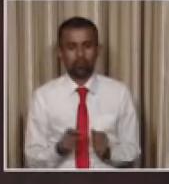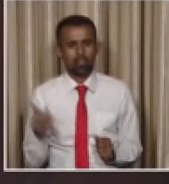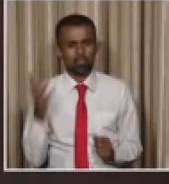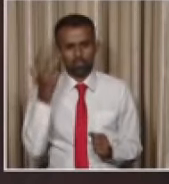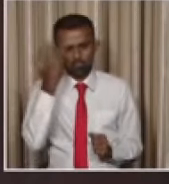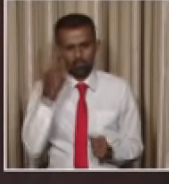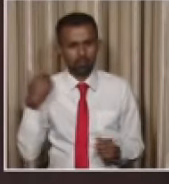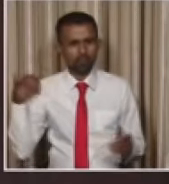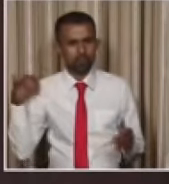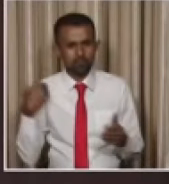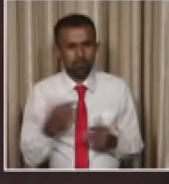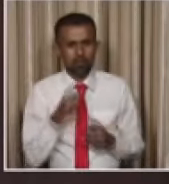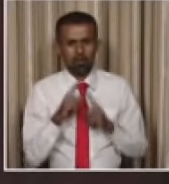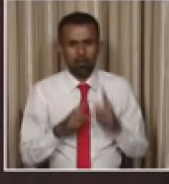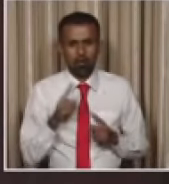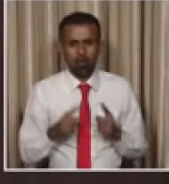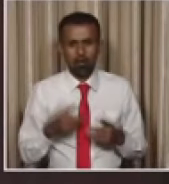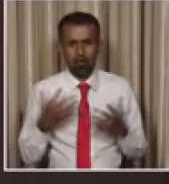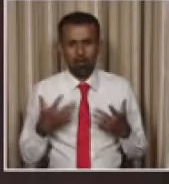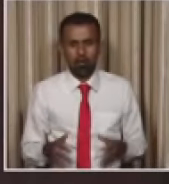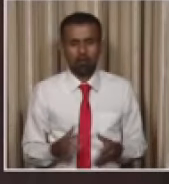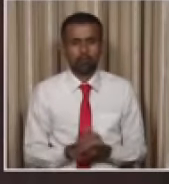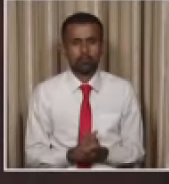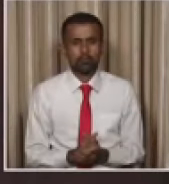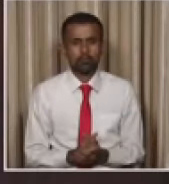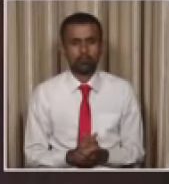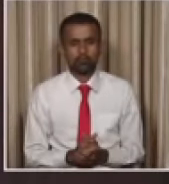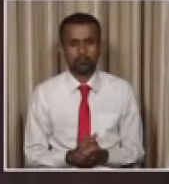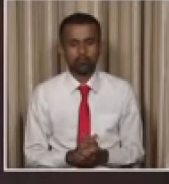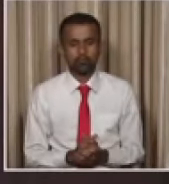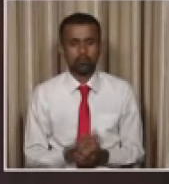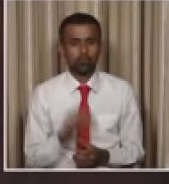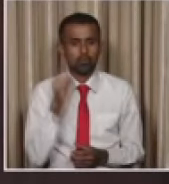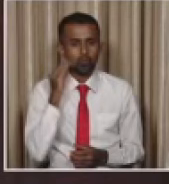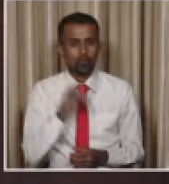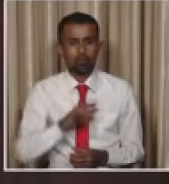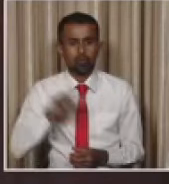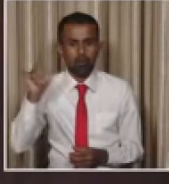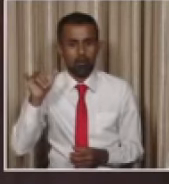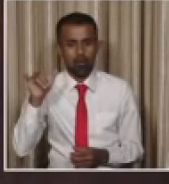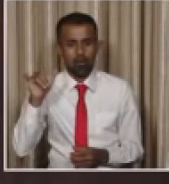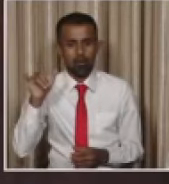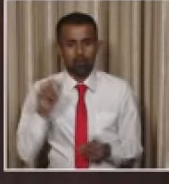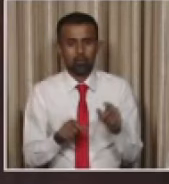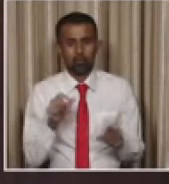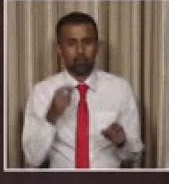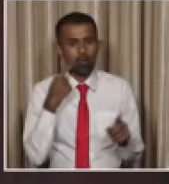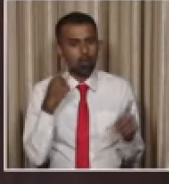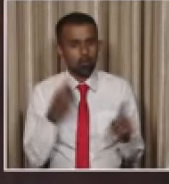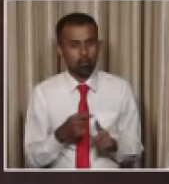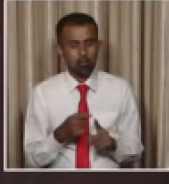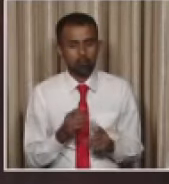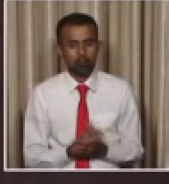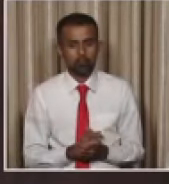a then Katakirua, Murasan Mantri Dumani, then may Rusia Avalatiana, Piris Pilibando.